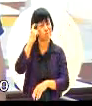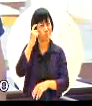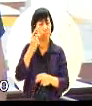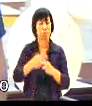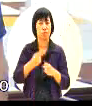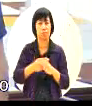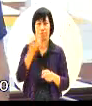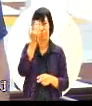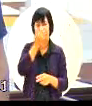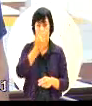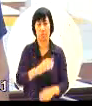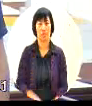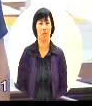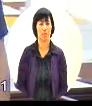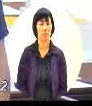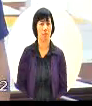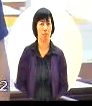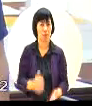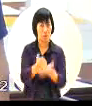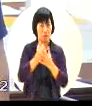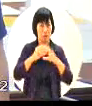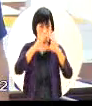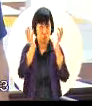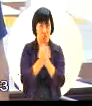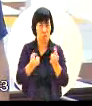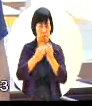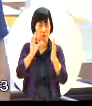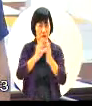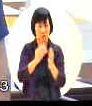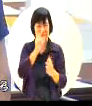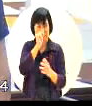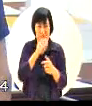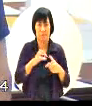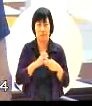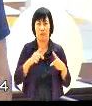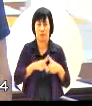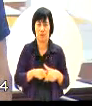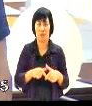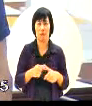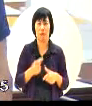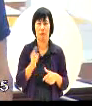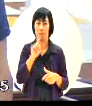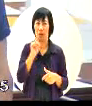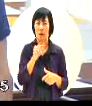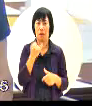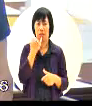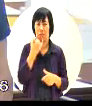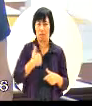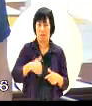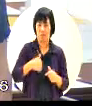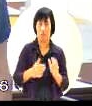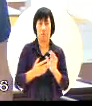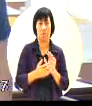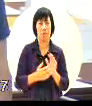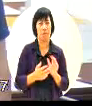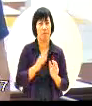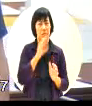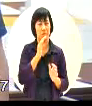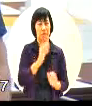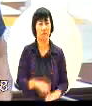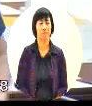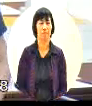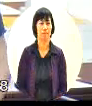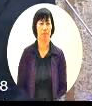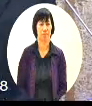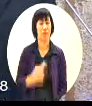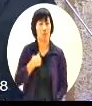啊，但只阿请咱拄阿是针对这个案吼，啊特别关心，啊特别来个了解看卖啊，看我都可行性是安怎？ 好，谢谢您， 我进来跟你